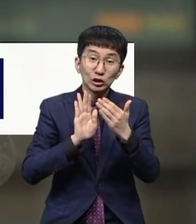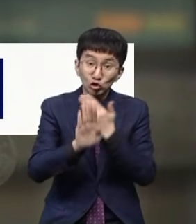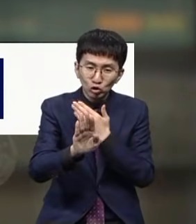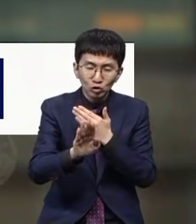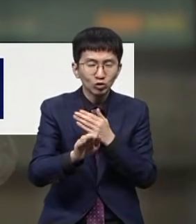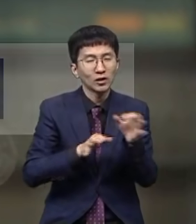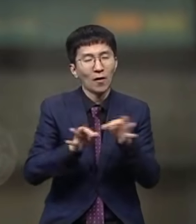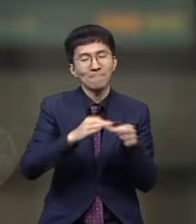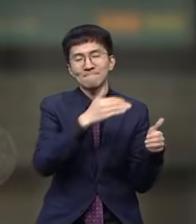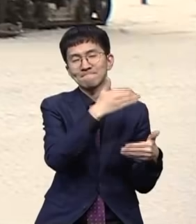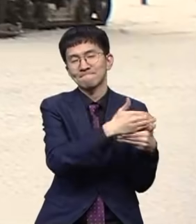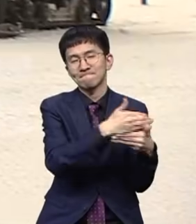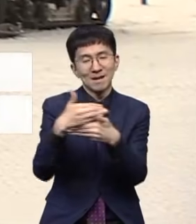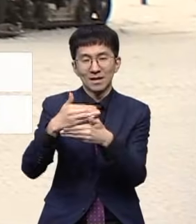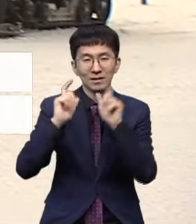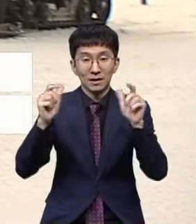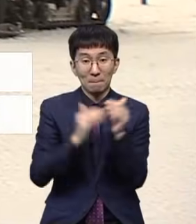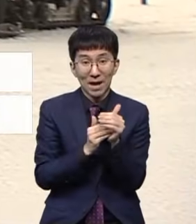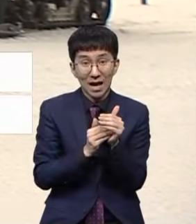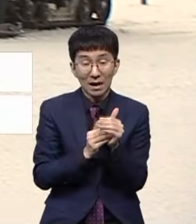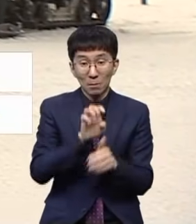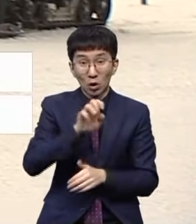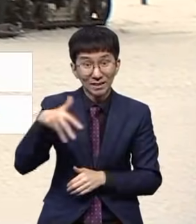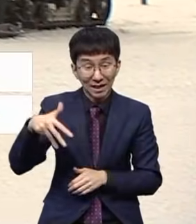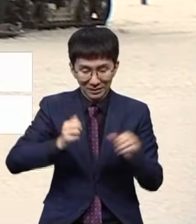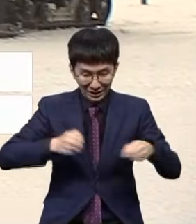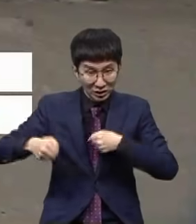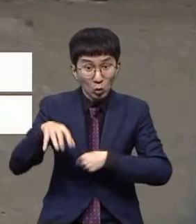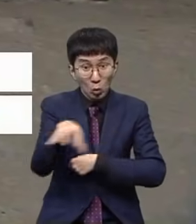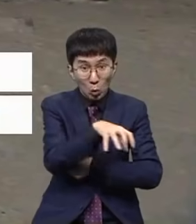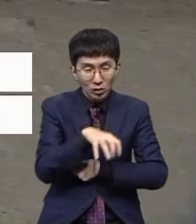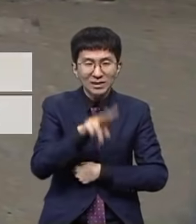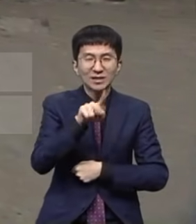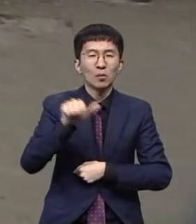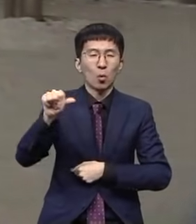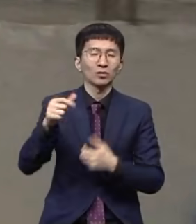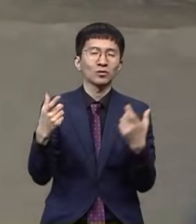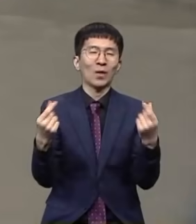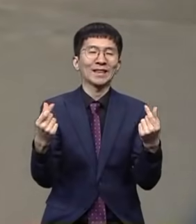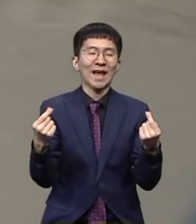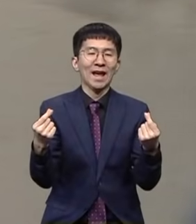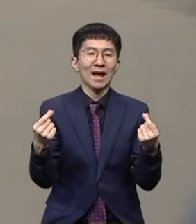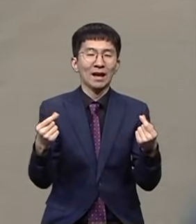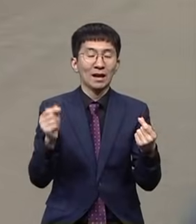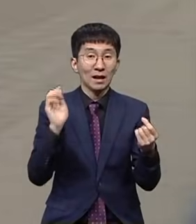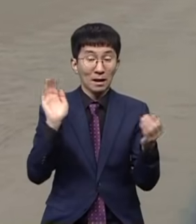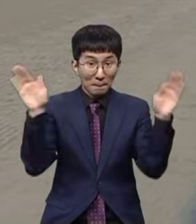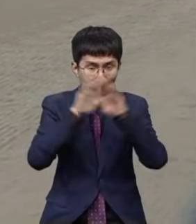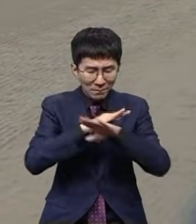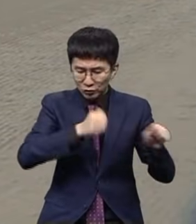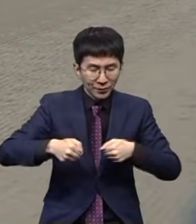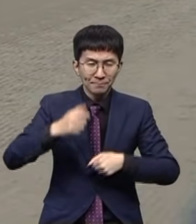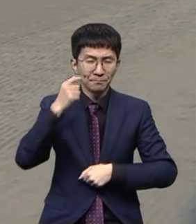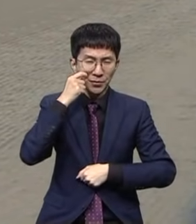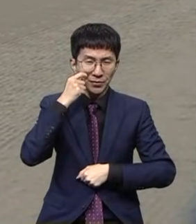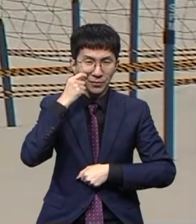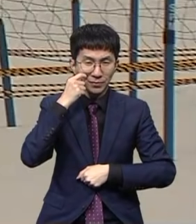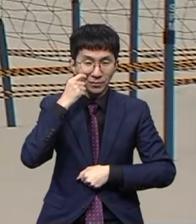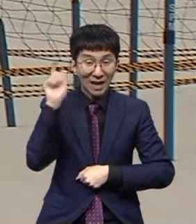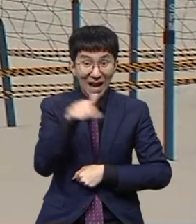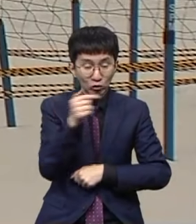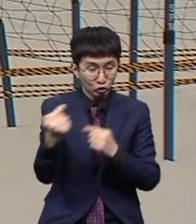금지했습니다. 평창군은 관내 스키장 3곳에 대해서는 사실상 2.5단계를 적용해 야간 운영 금지뿐 아니라